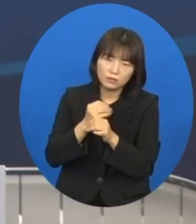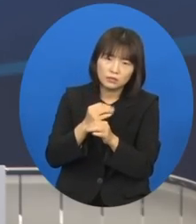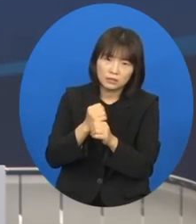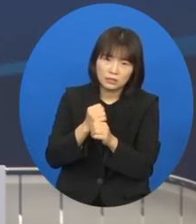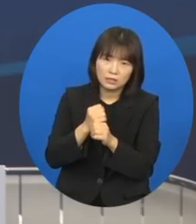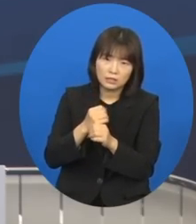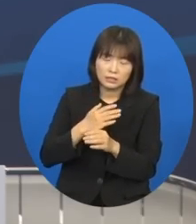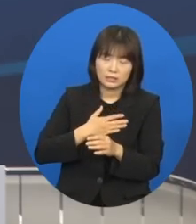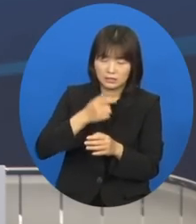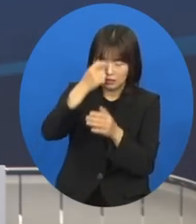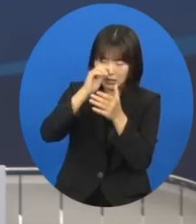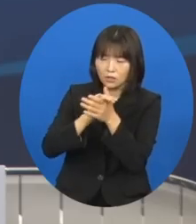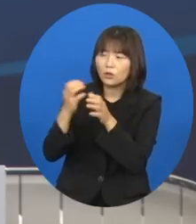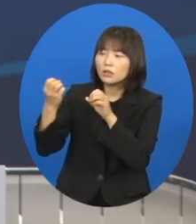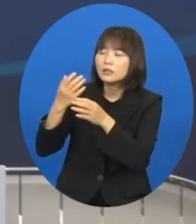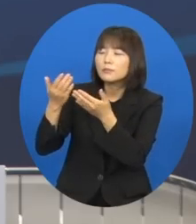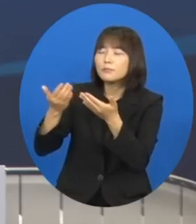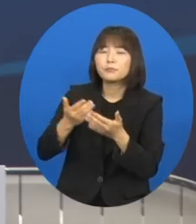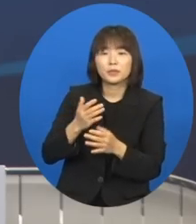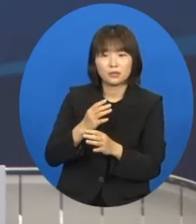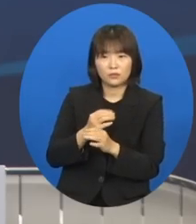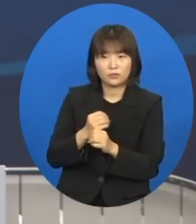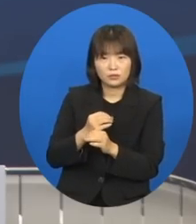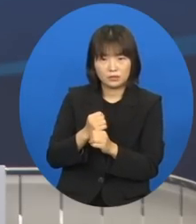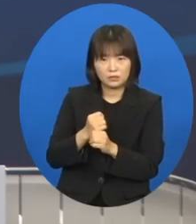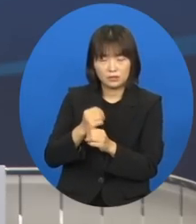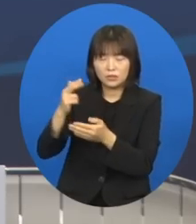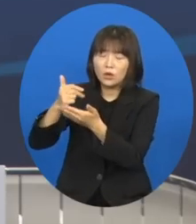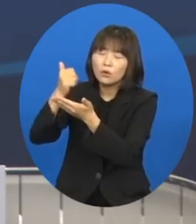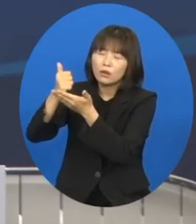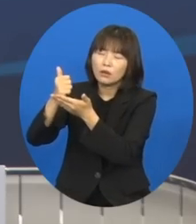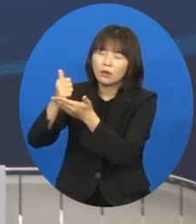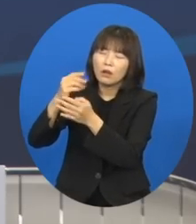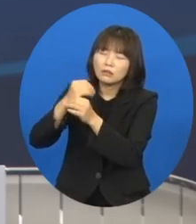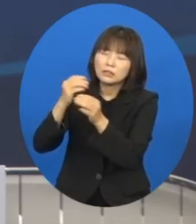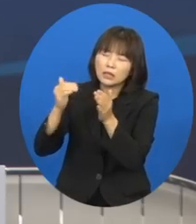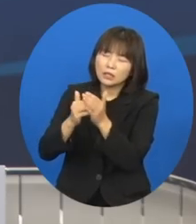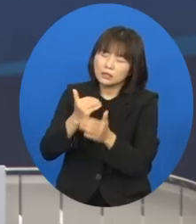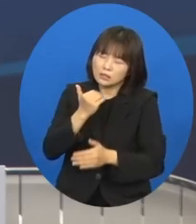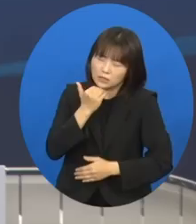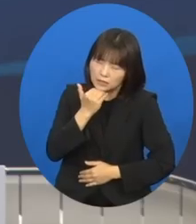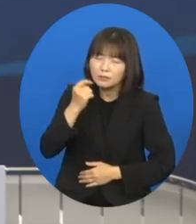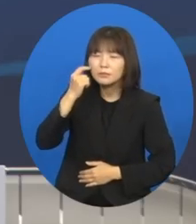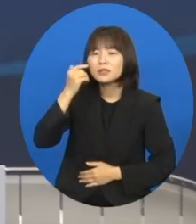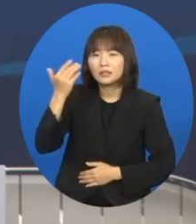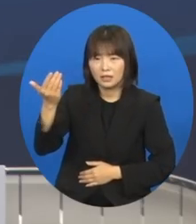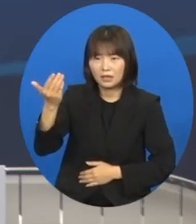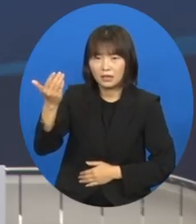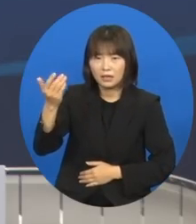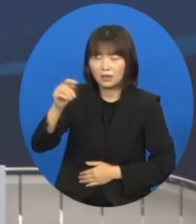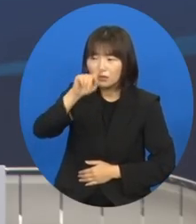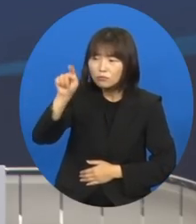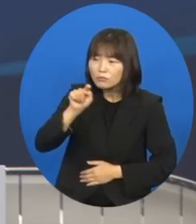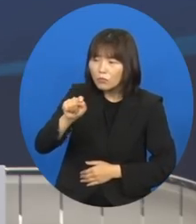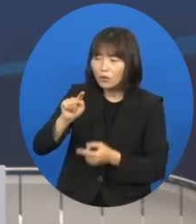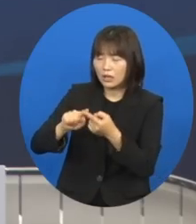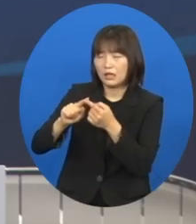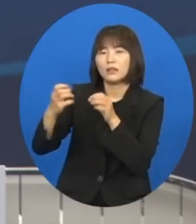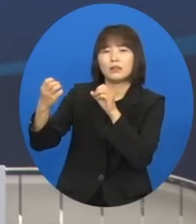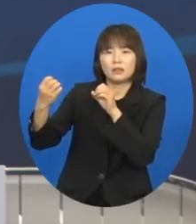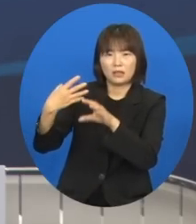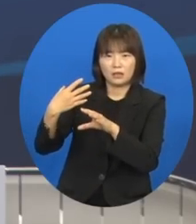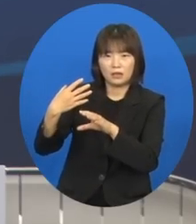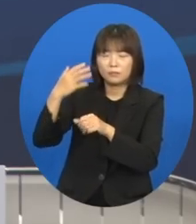제가 기도응답을 받을 수 있는지, 여호와의 어느 때까지니까 그 물음표에 대한 답, 기막힌